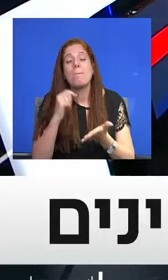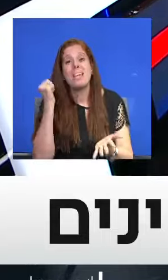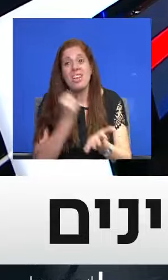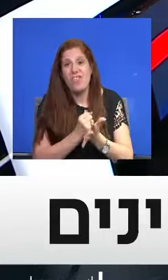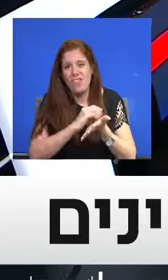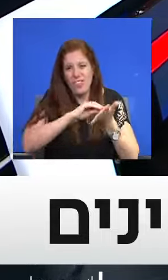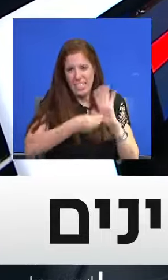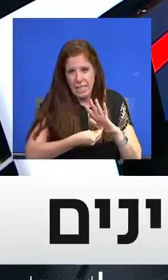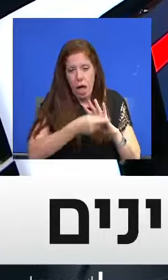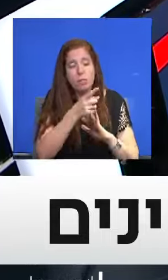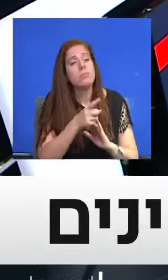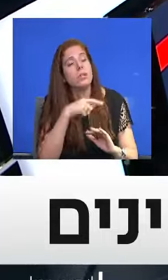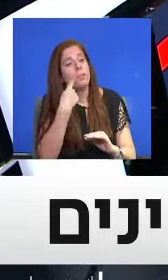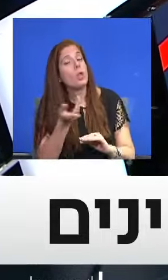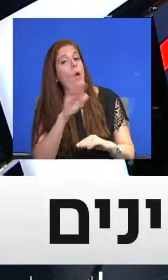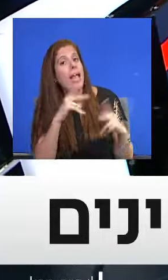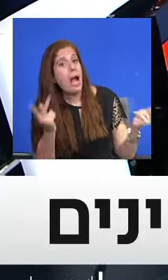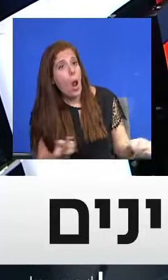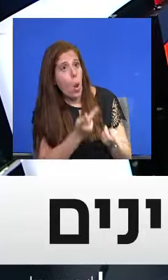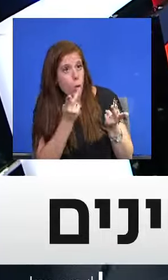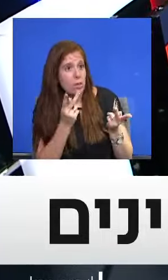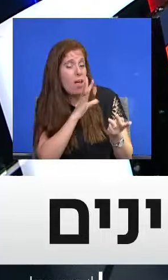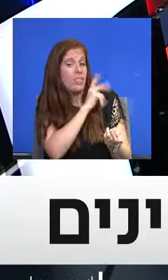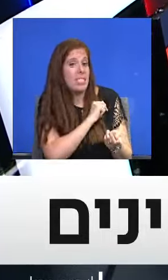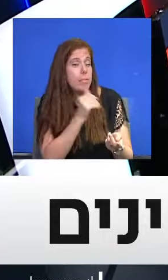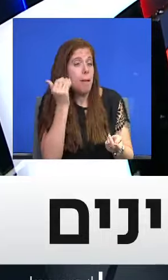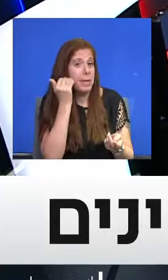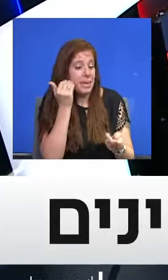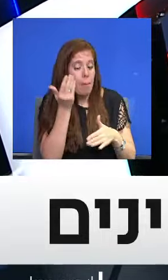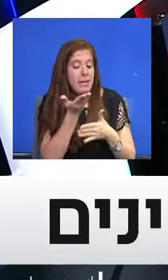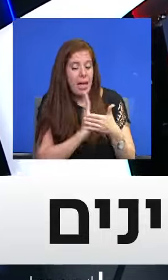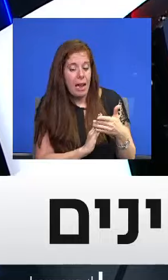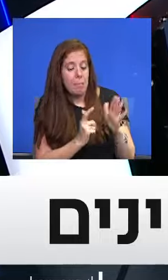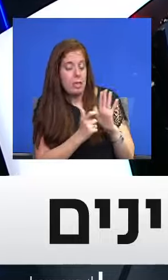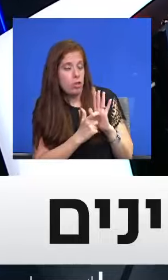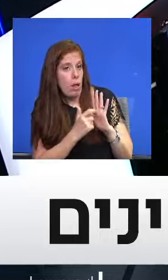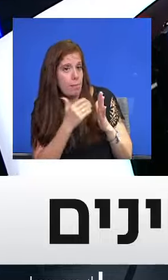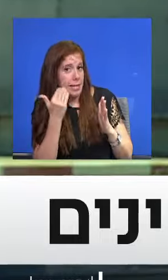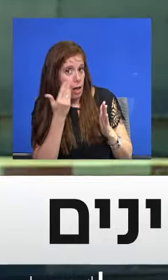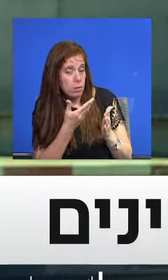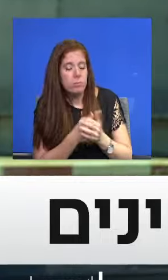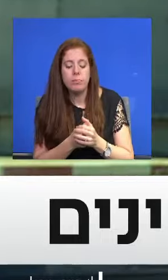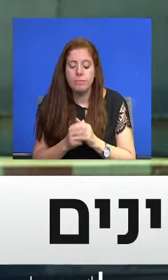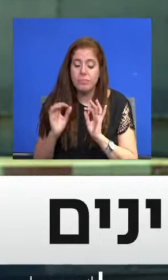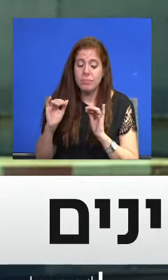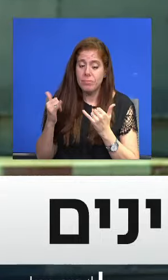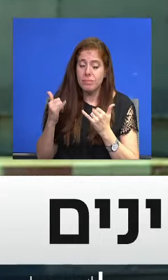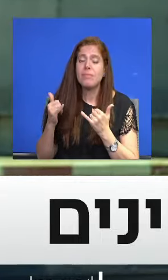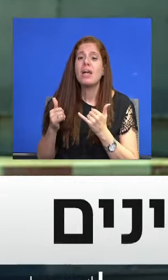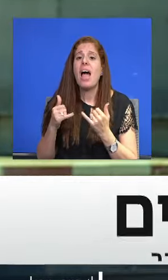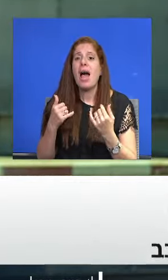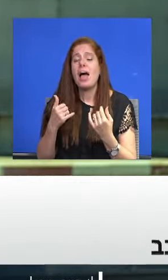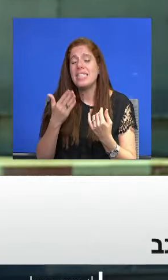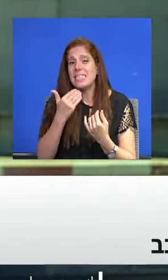על עוד צעד ועוד הקלות לפלסטינים האמריקאים כחלק מדרישה אמריקאית. ממש כך, מיכל, ערב טוב. ישראל צפויה